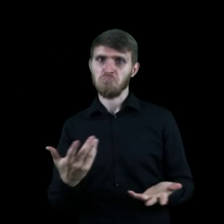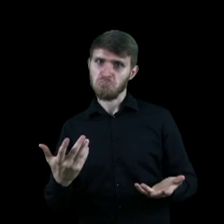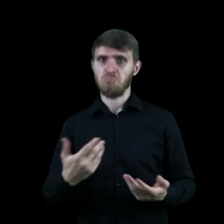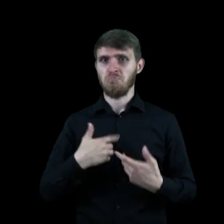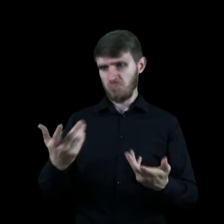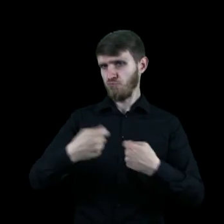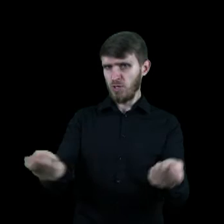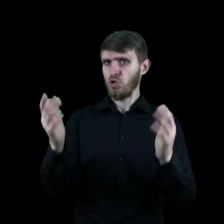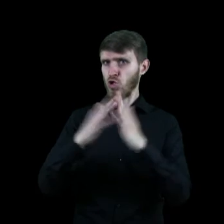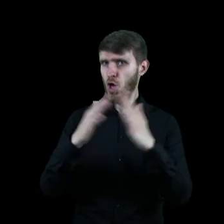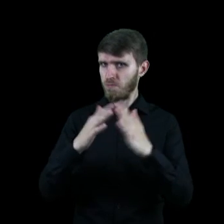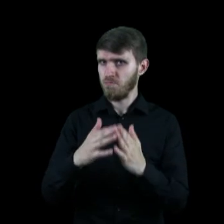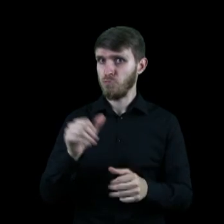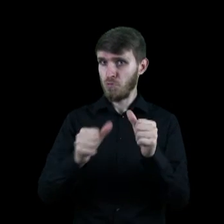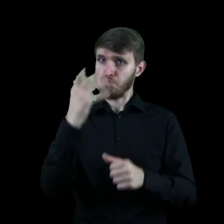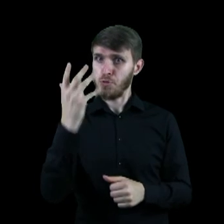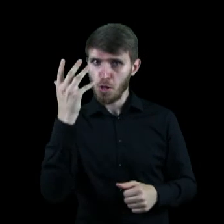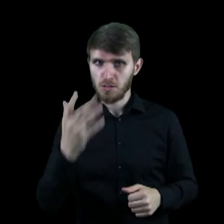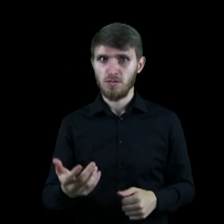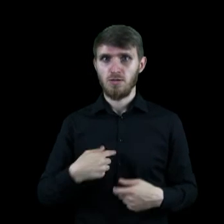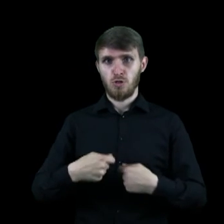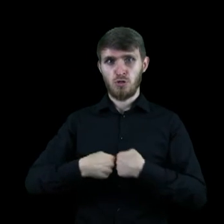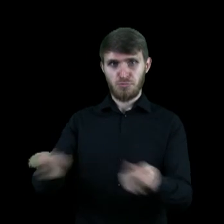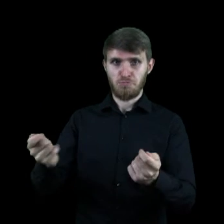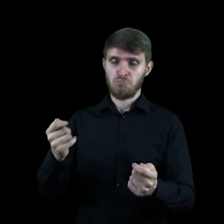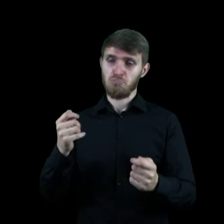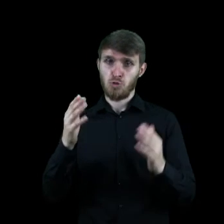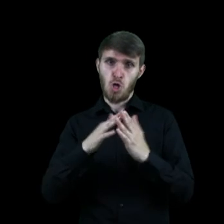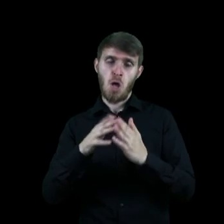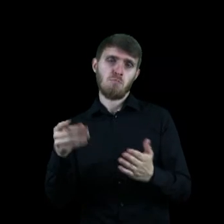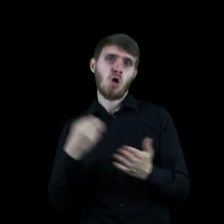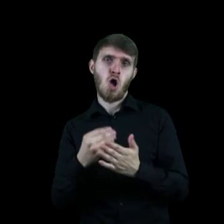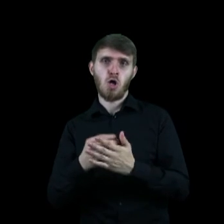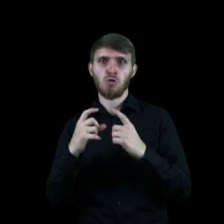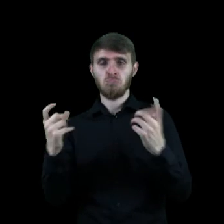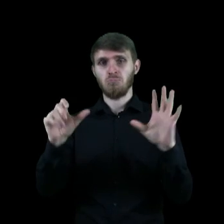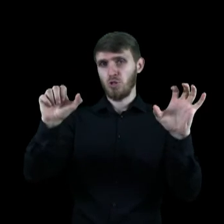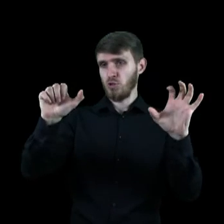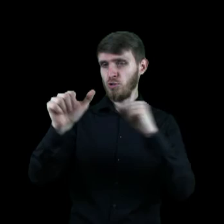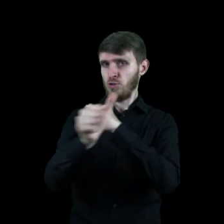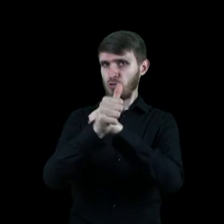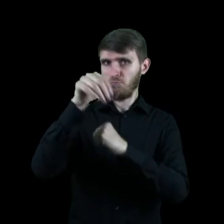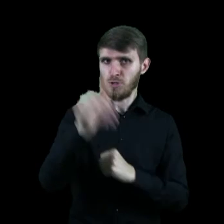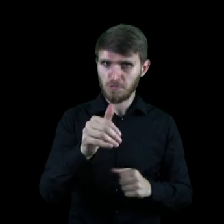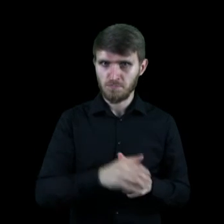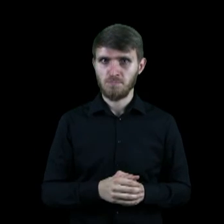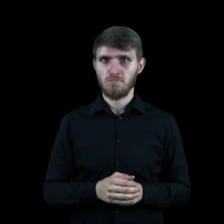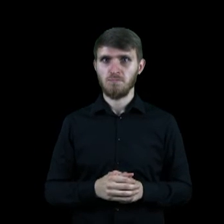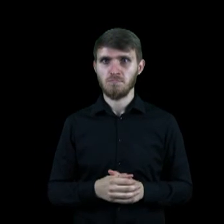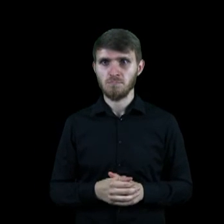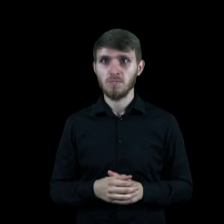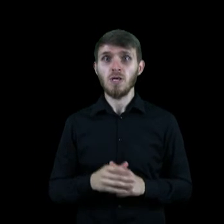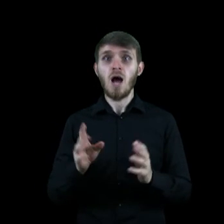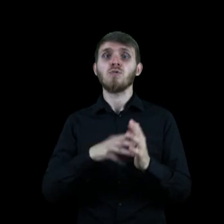sprzedać wam ten dom w roku piątym wart 660 tysięcy złotych. 660